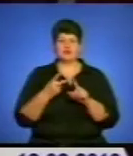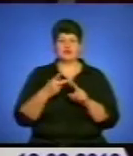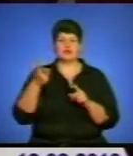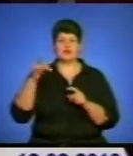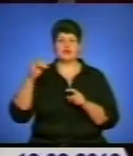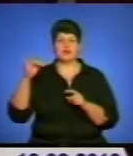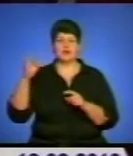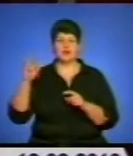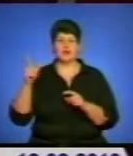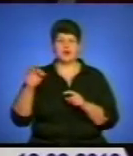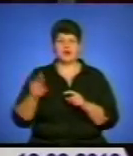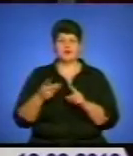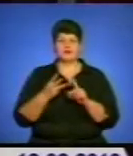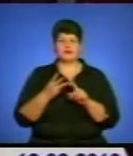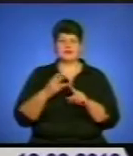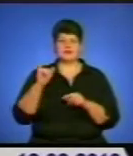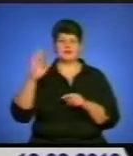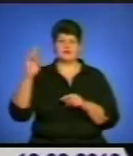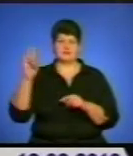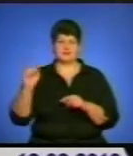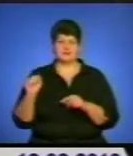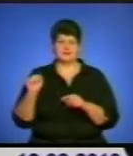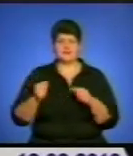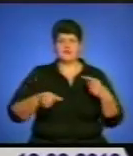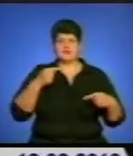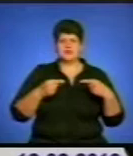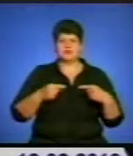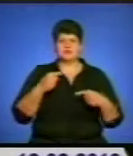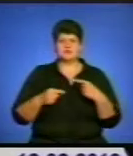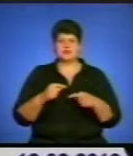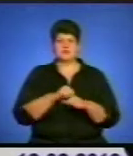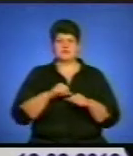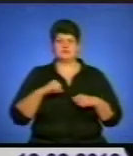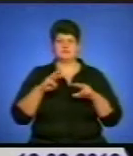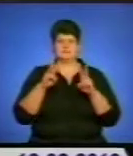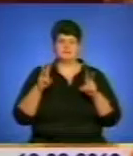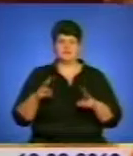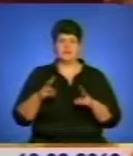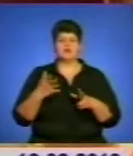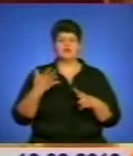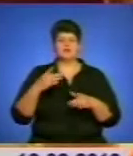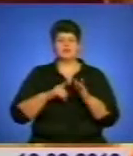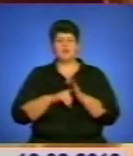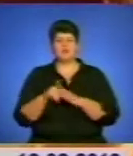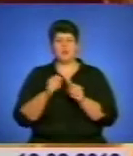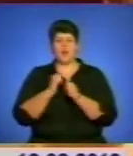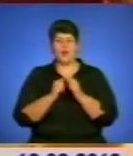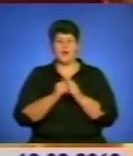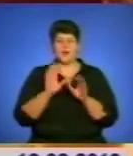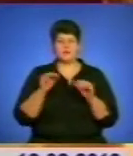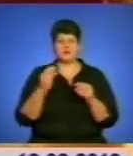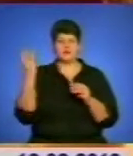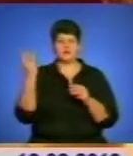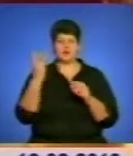треті – святого Іоанна Златоустого. Спір розв'язали самі святителі. Вони спочатку кожен, а потім усі троє